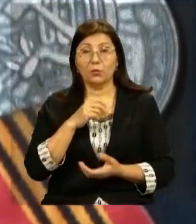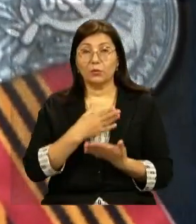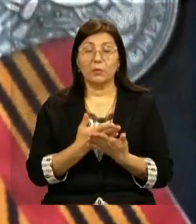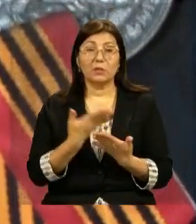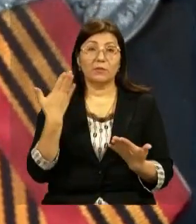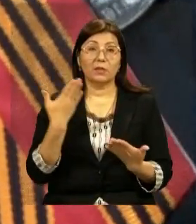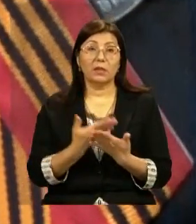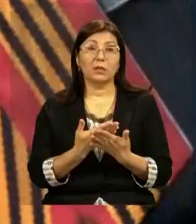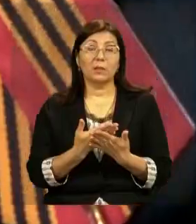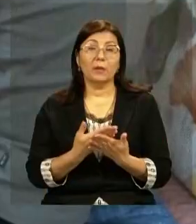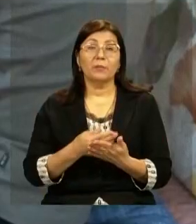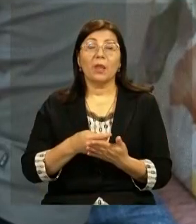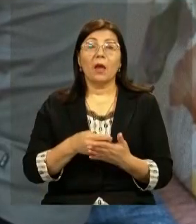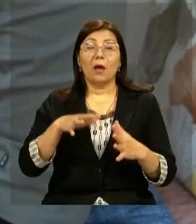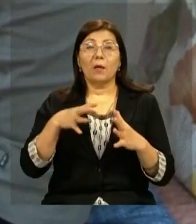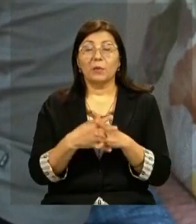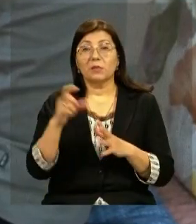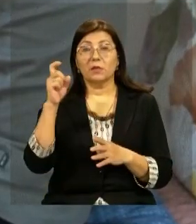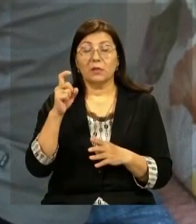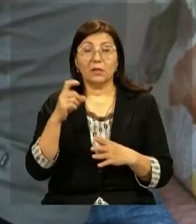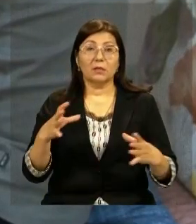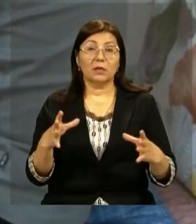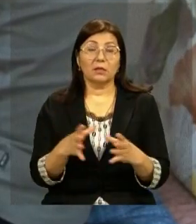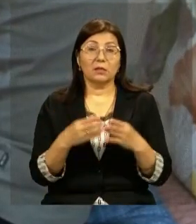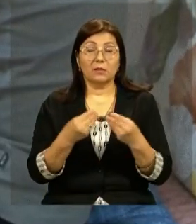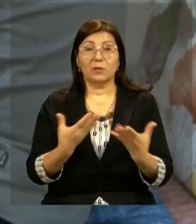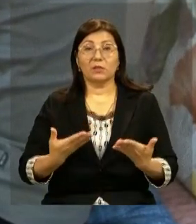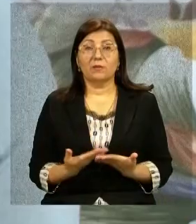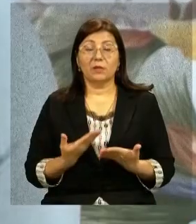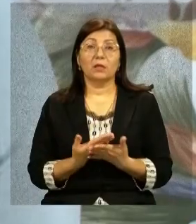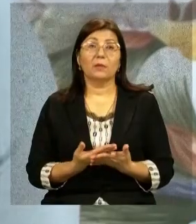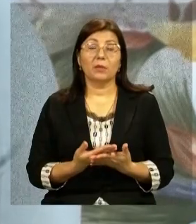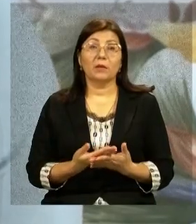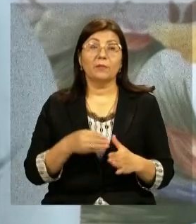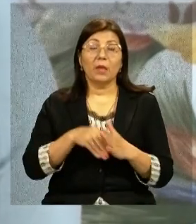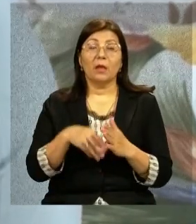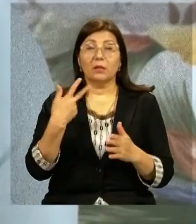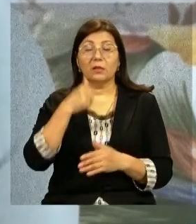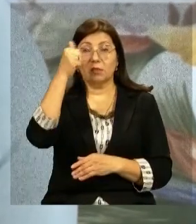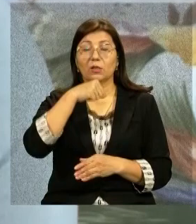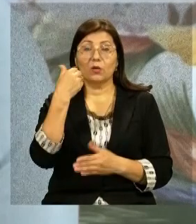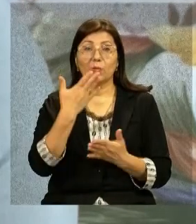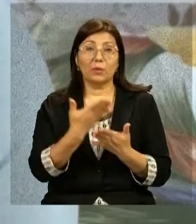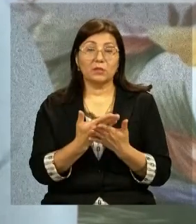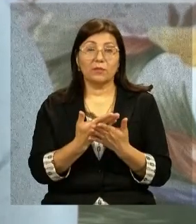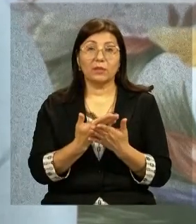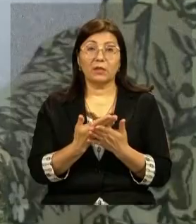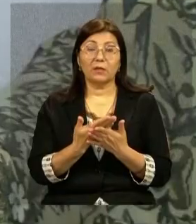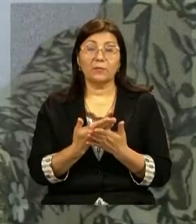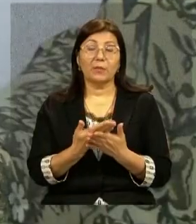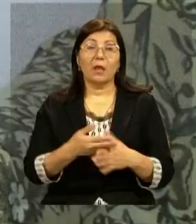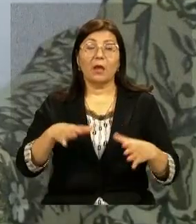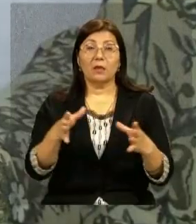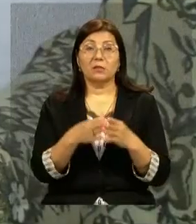Будущий фронтовик родом из крестьянской семьи и уже с детства испытал на себе тяготы жизни. В середине 30-х годов, в период политики коллективизации,